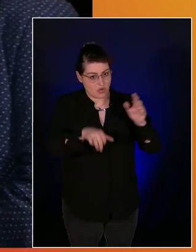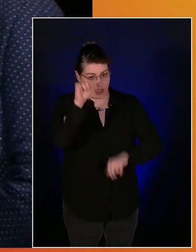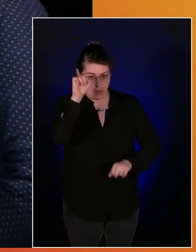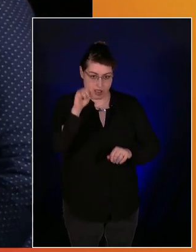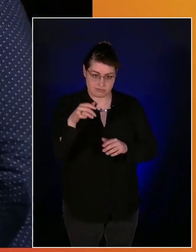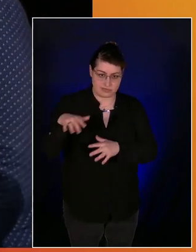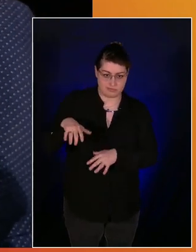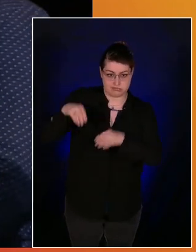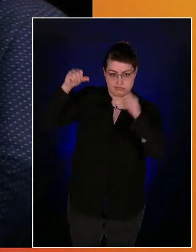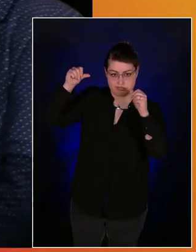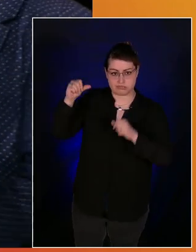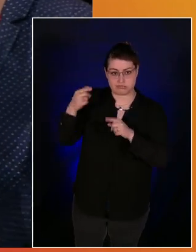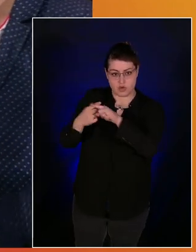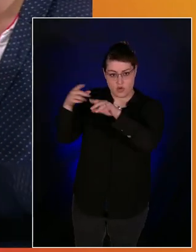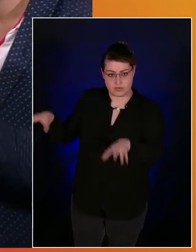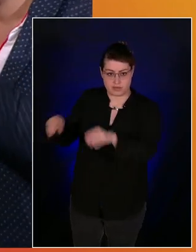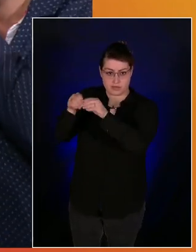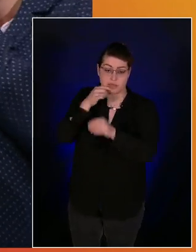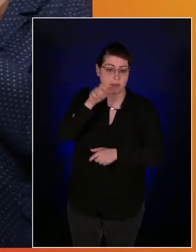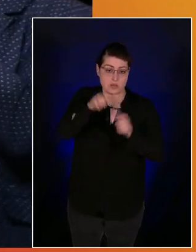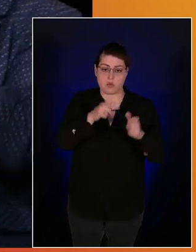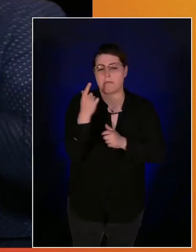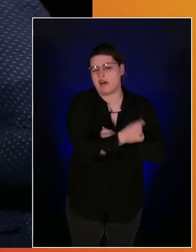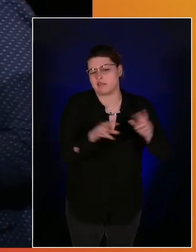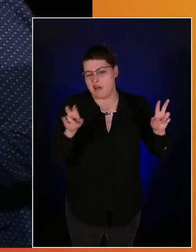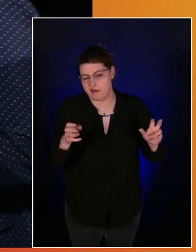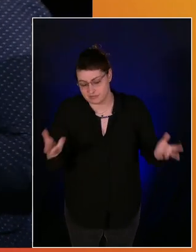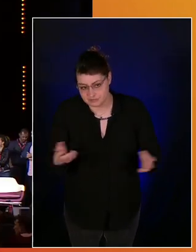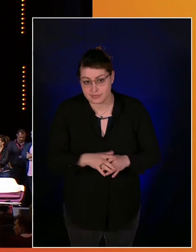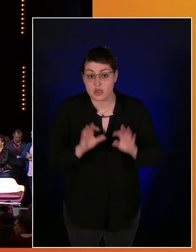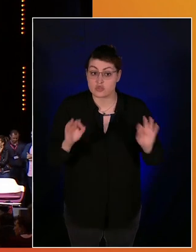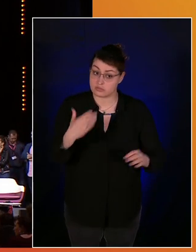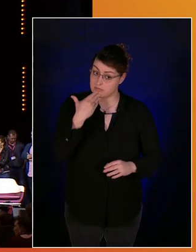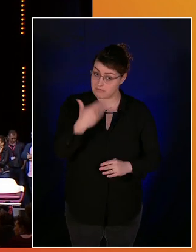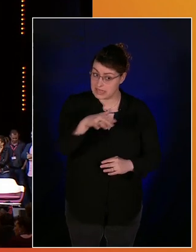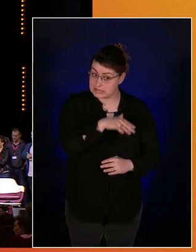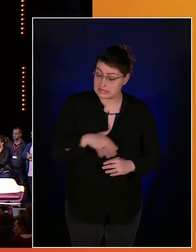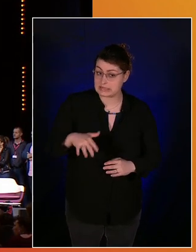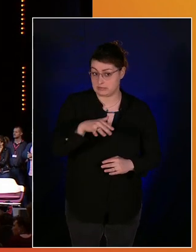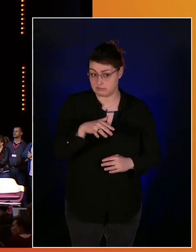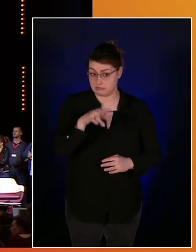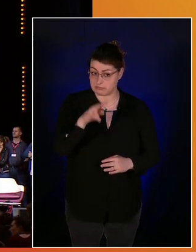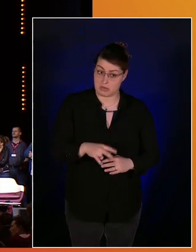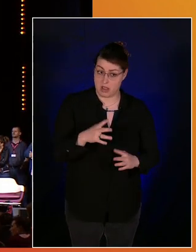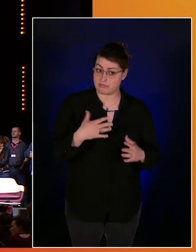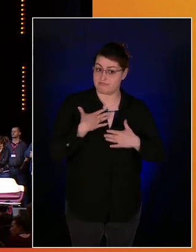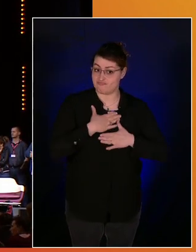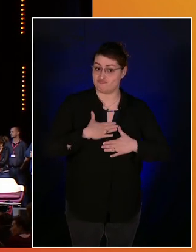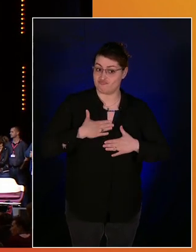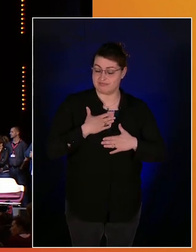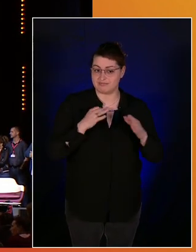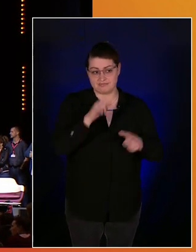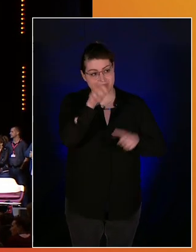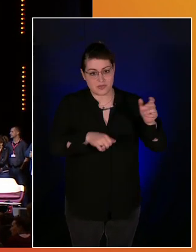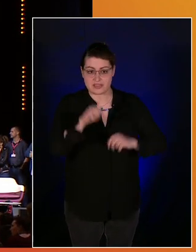direction confédérale, ce qu'on appelle les partants. On tient à remercier très fraternellement et très chaleureusement comme il se doit